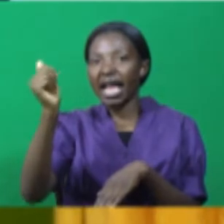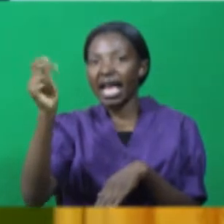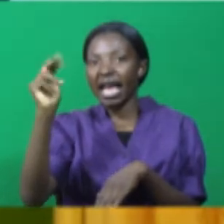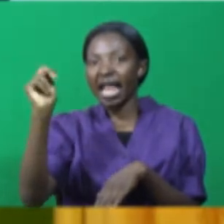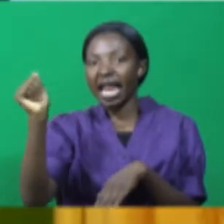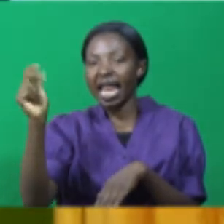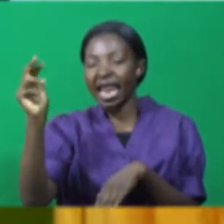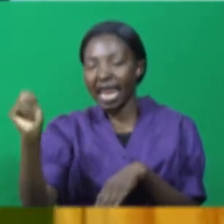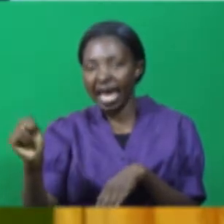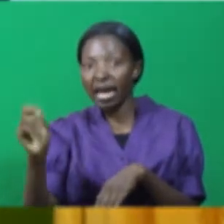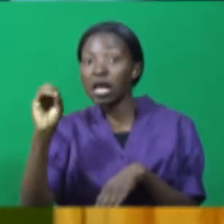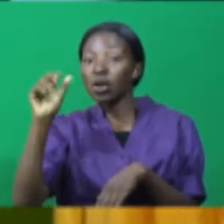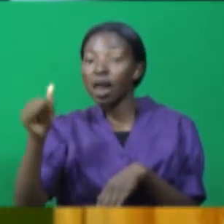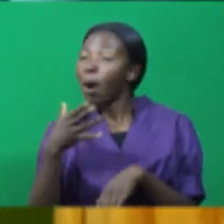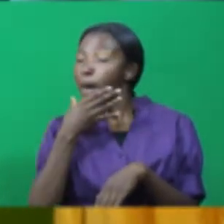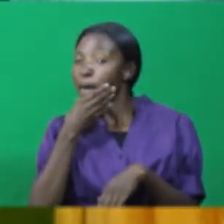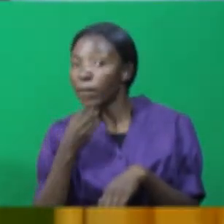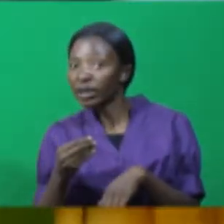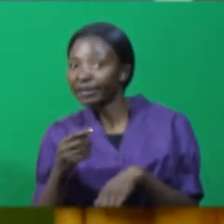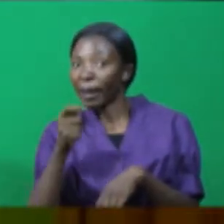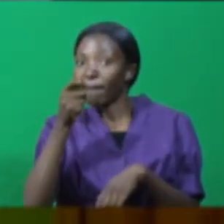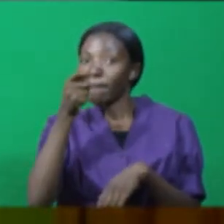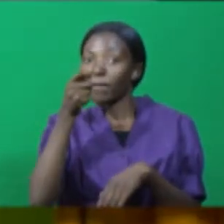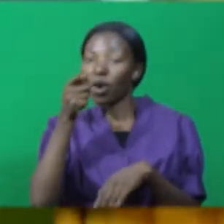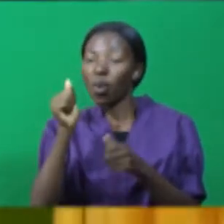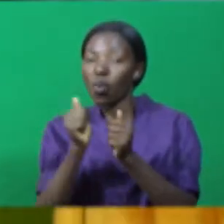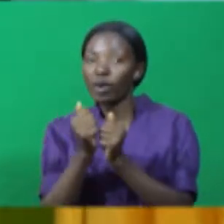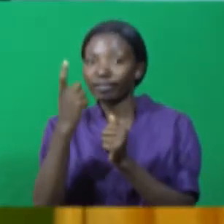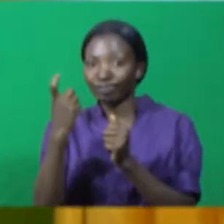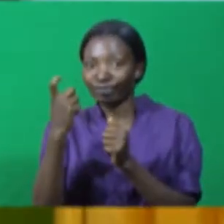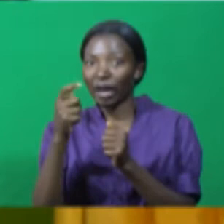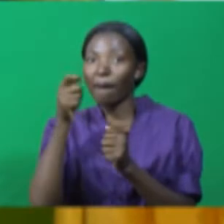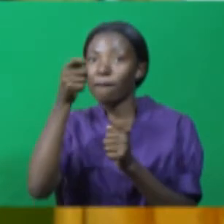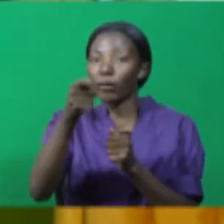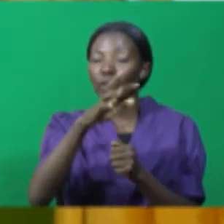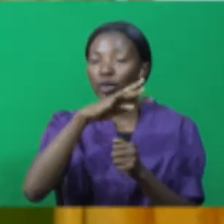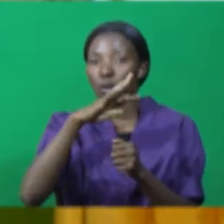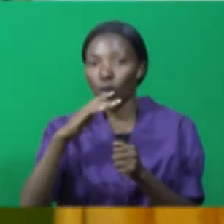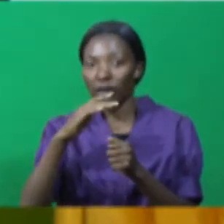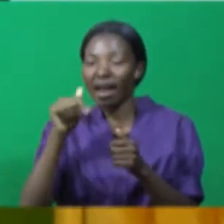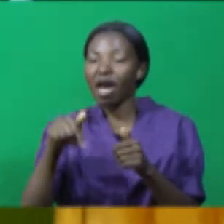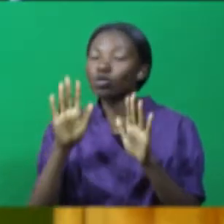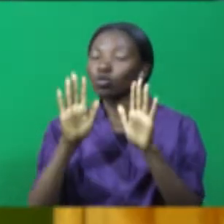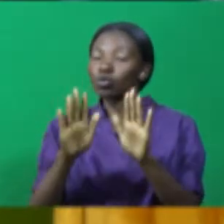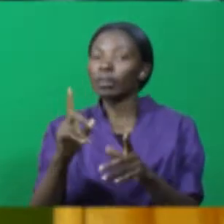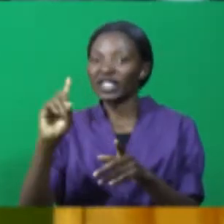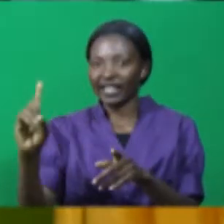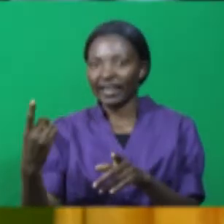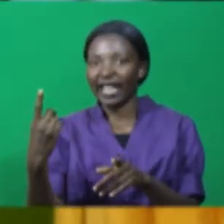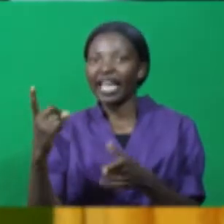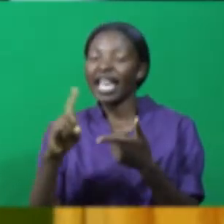Moses ndokunongedza gungwa arairwa naMwari ndobva Afrika yes vaIsraeri ndobva wapinda